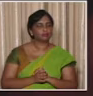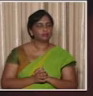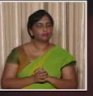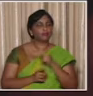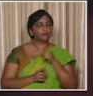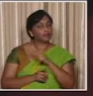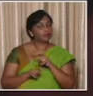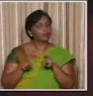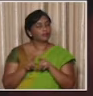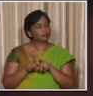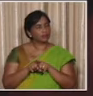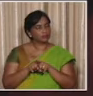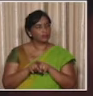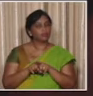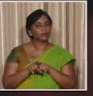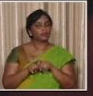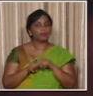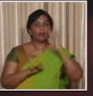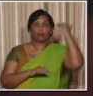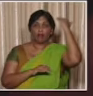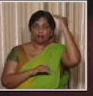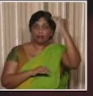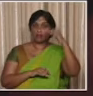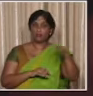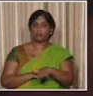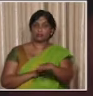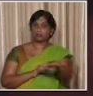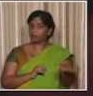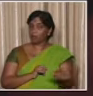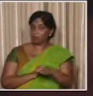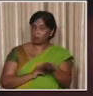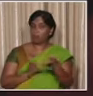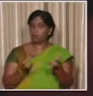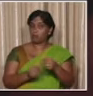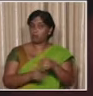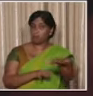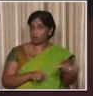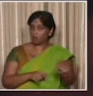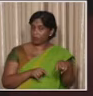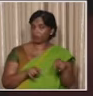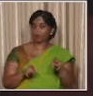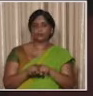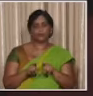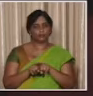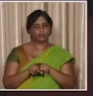මේ අහසත් මේ මහ පොළොවත් ඒ වගේම